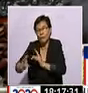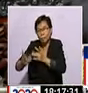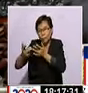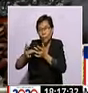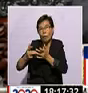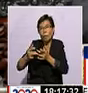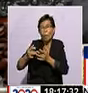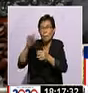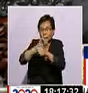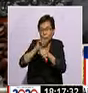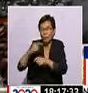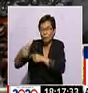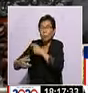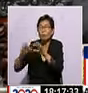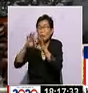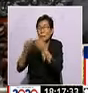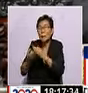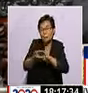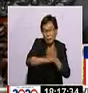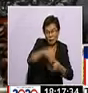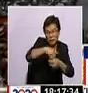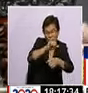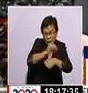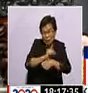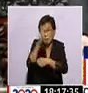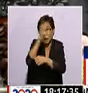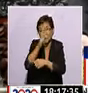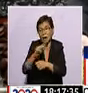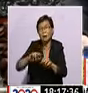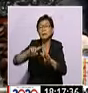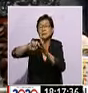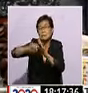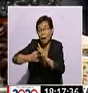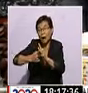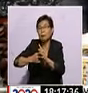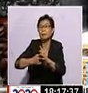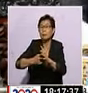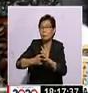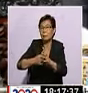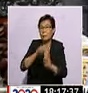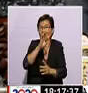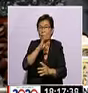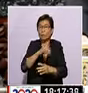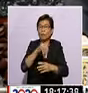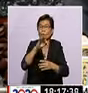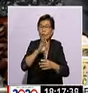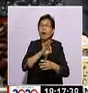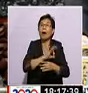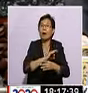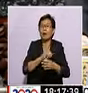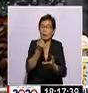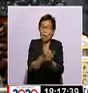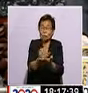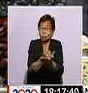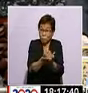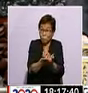beban waris penjawat awam yang meninggal dunia dalam perkhidmatan, kerajaan akan memperkenalkan pertama faedah ex gratia, kematian